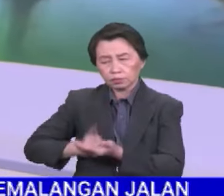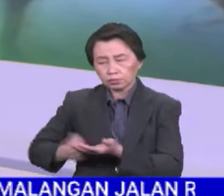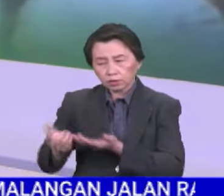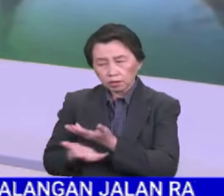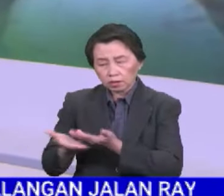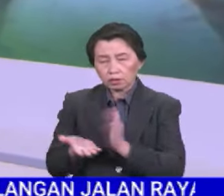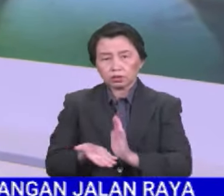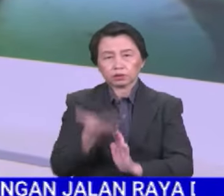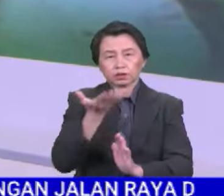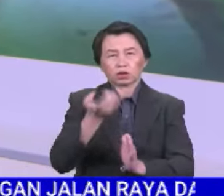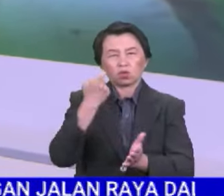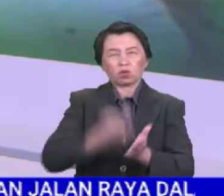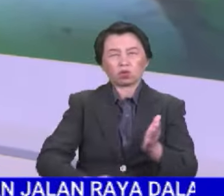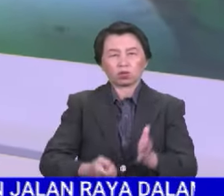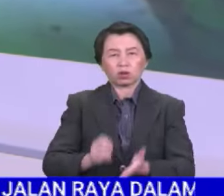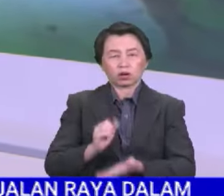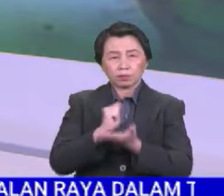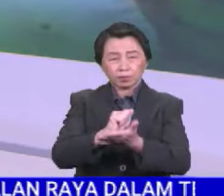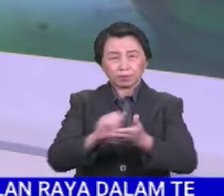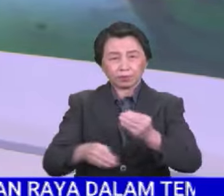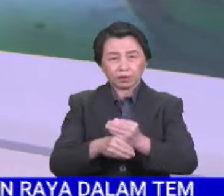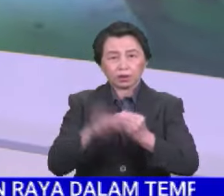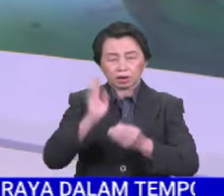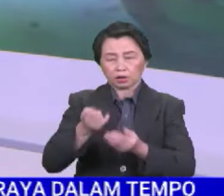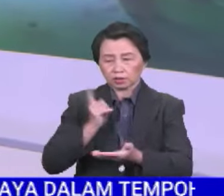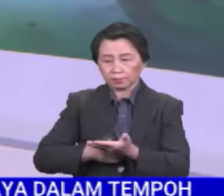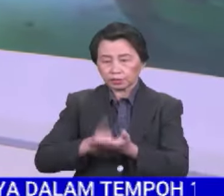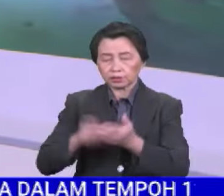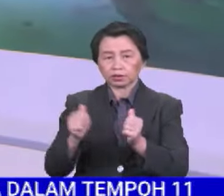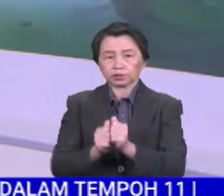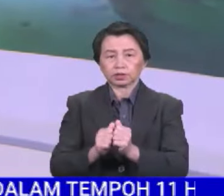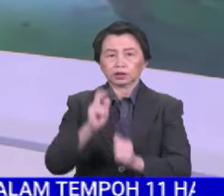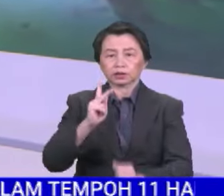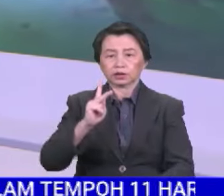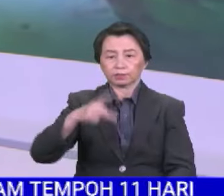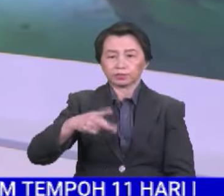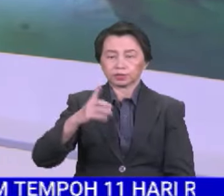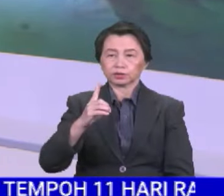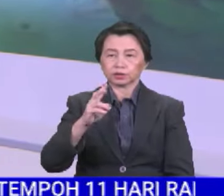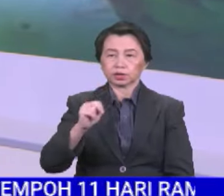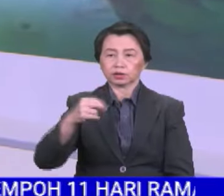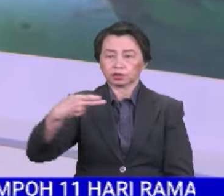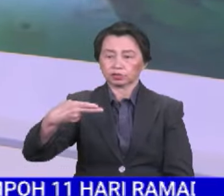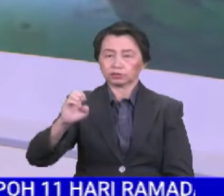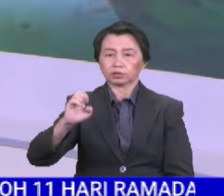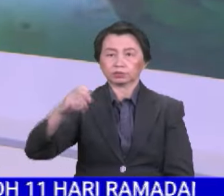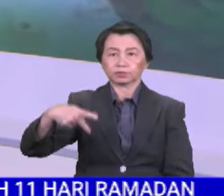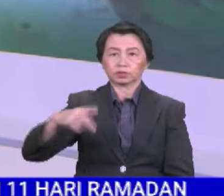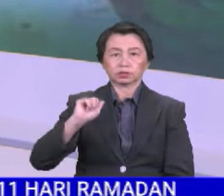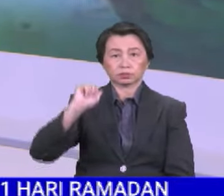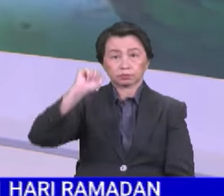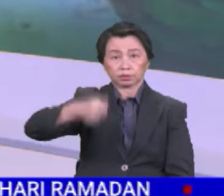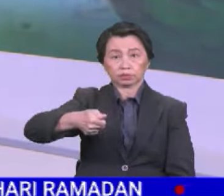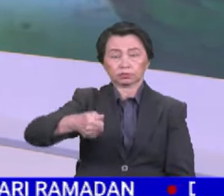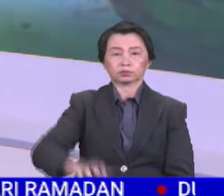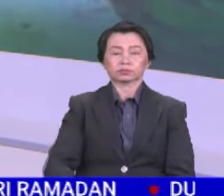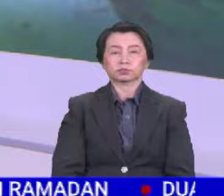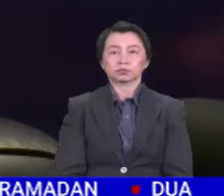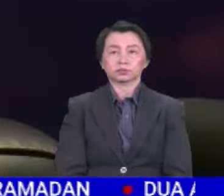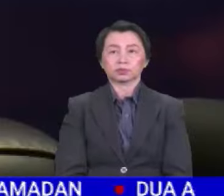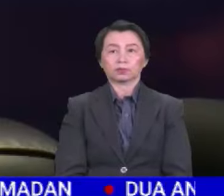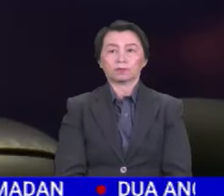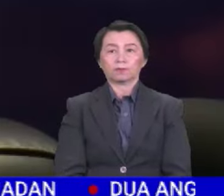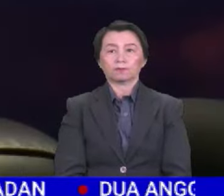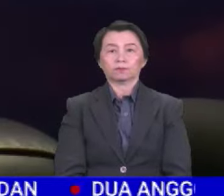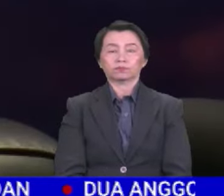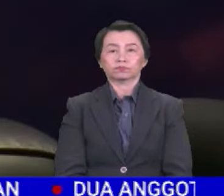berkaitan kenaikan kos dan subsidi akan dibincangkan dengan Kementerian Perdagangan Dalam Negeri dan Hal Ehwal Pengguna esok.